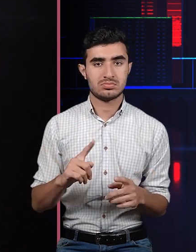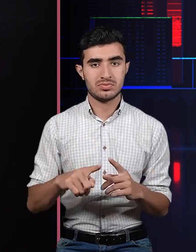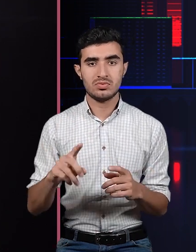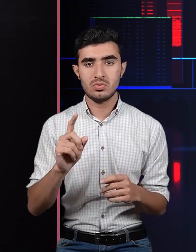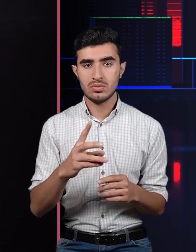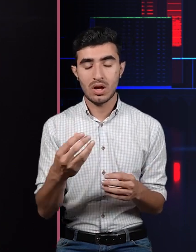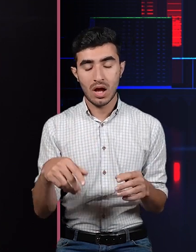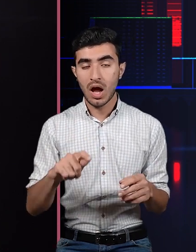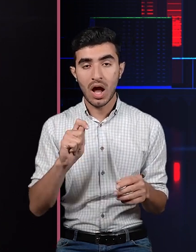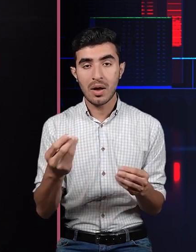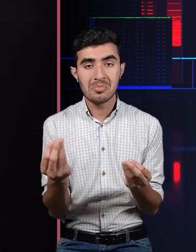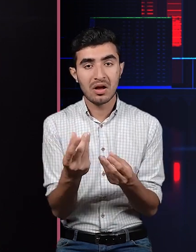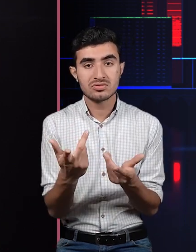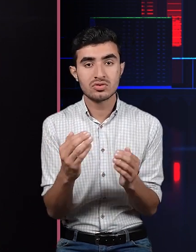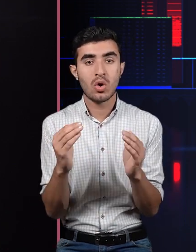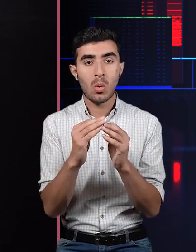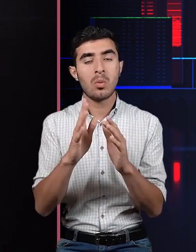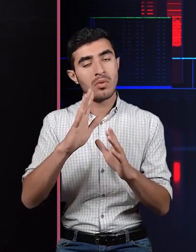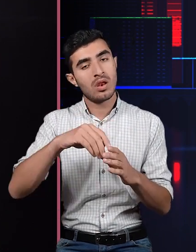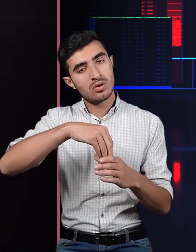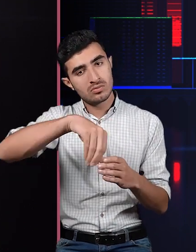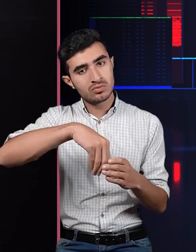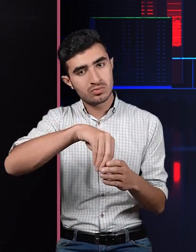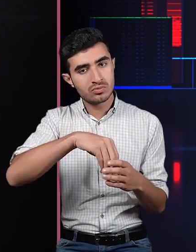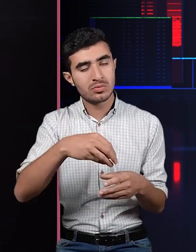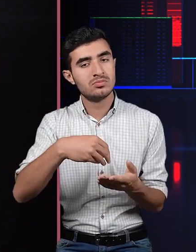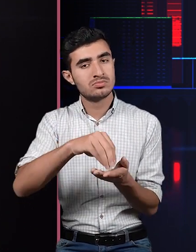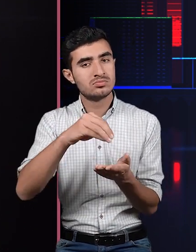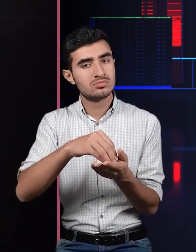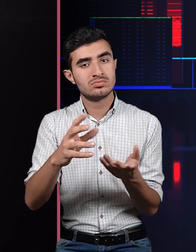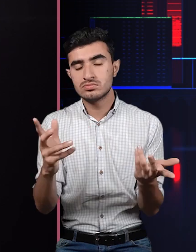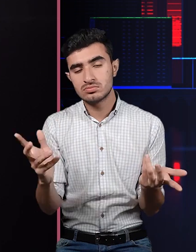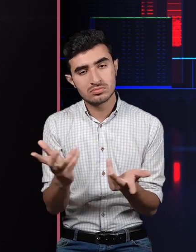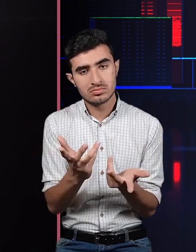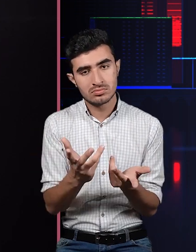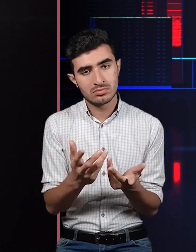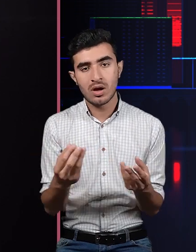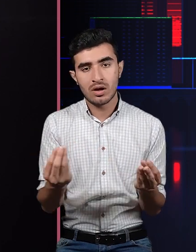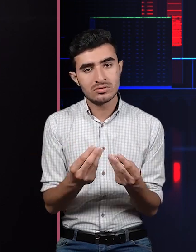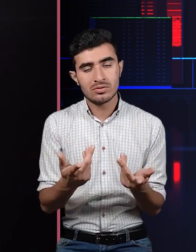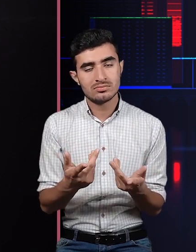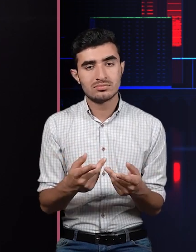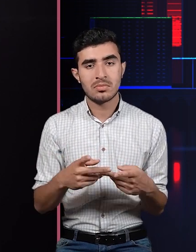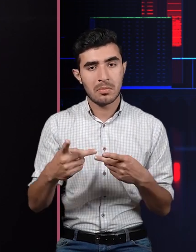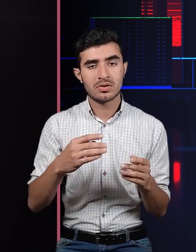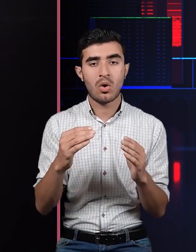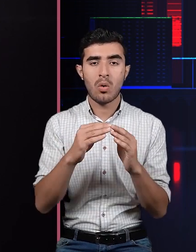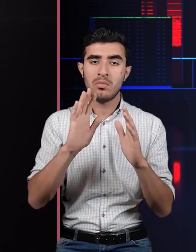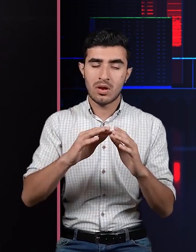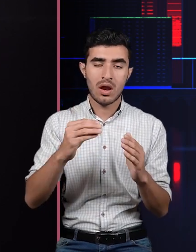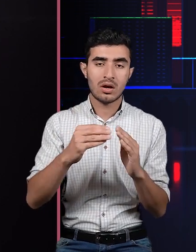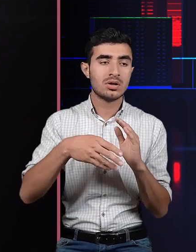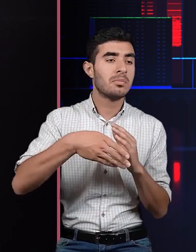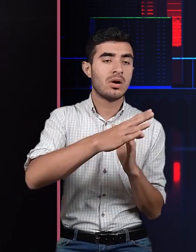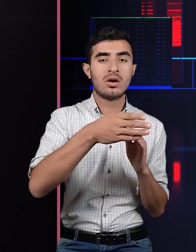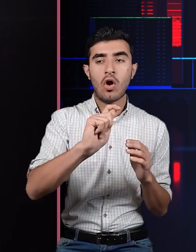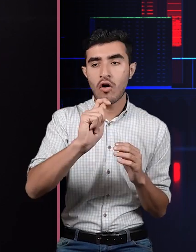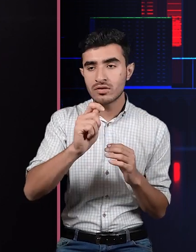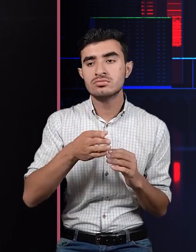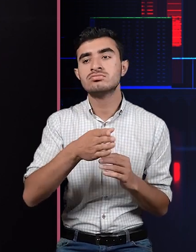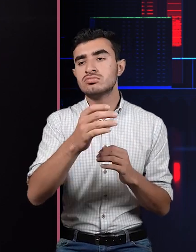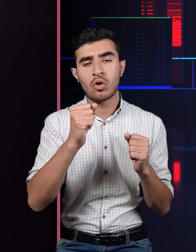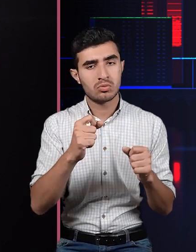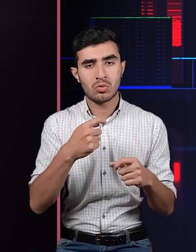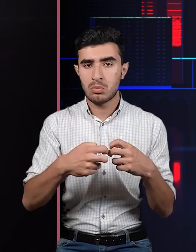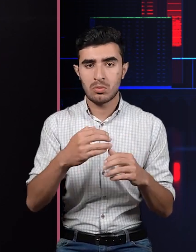काम करें. लेकिन ये इस काम की खूबसूरती ही ये है कि यू कैन स्टार्ट इट फ्रॉम द कंफर्ट ऑफ योर होम. एंड मैं डेफिनेटली